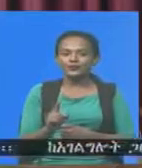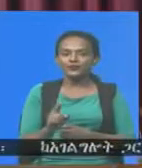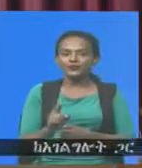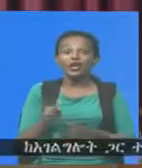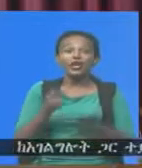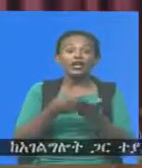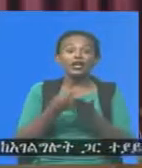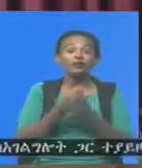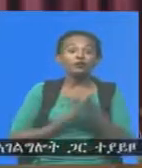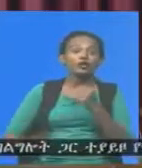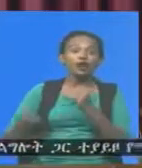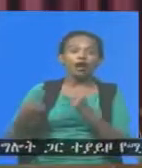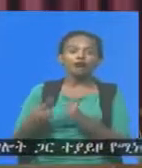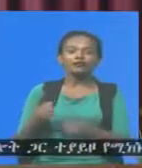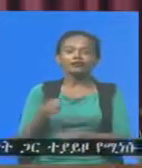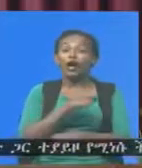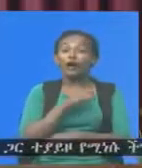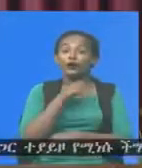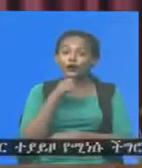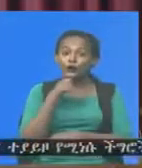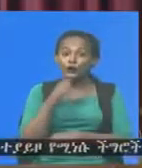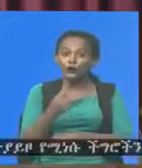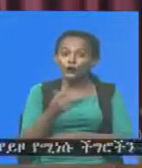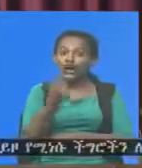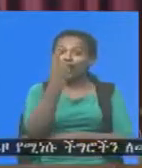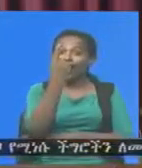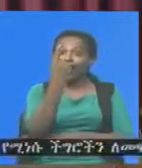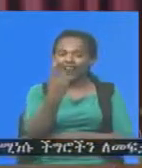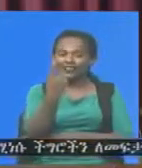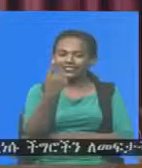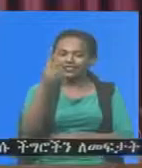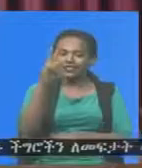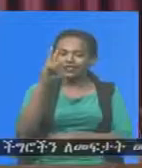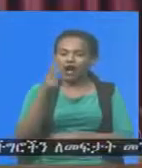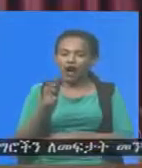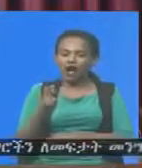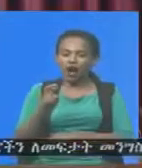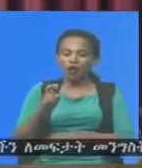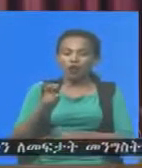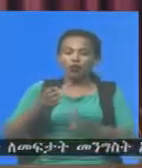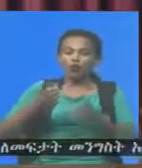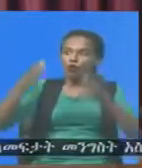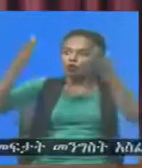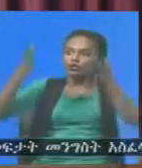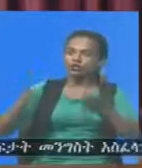ይሄ ብቻ ሳይሆን አንድ 20 ፊት ኮንቴነር